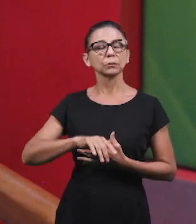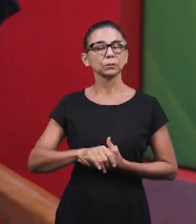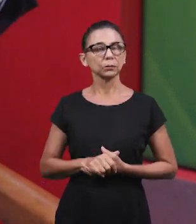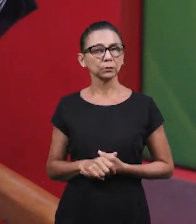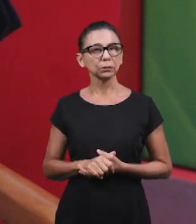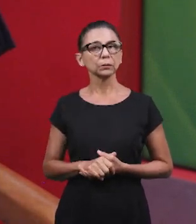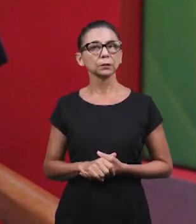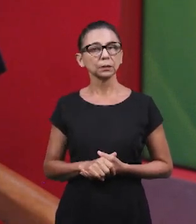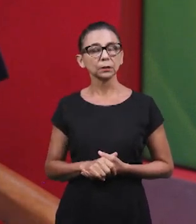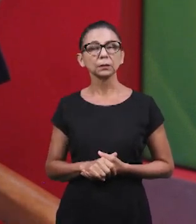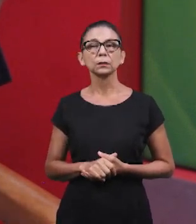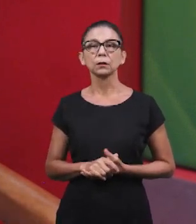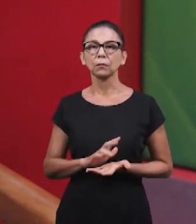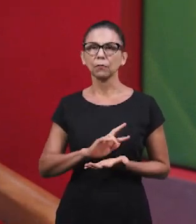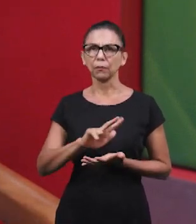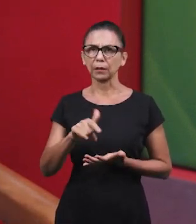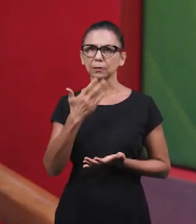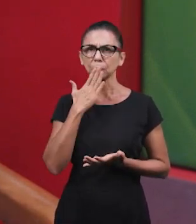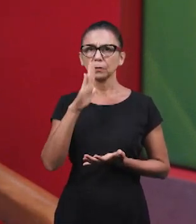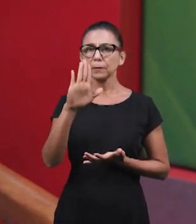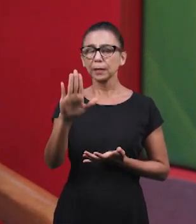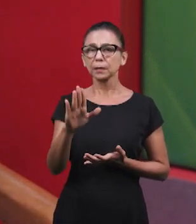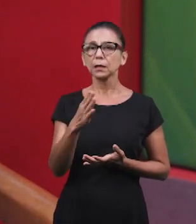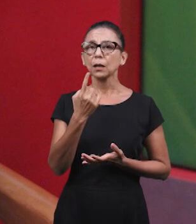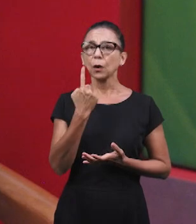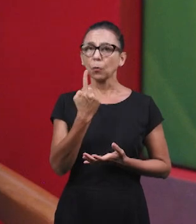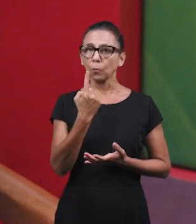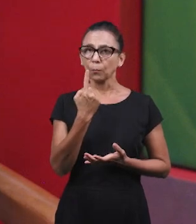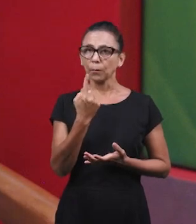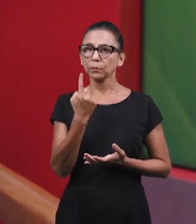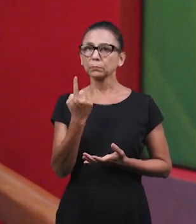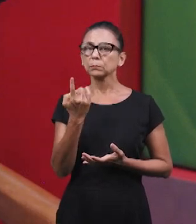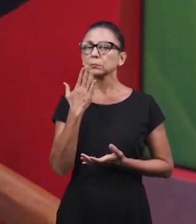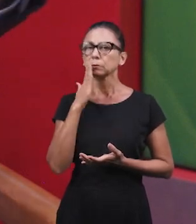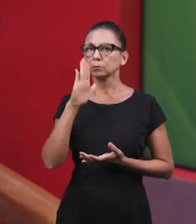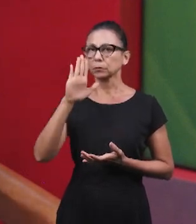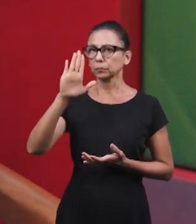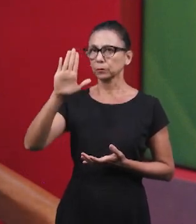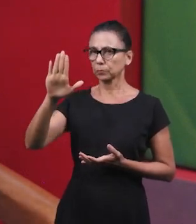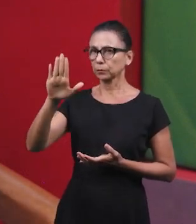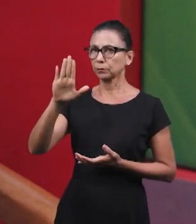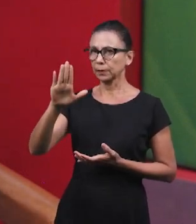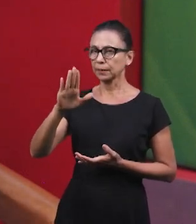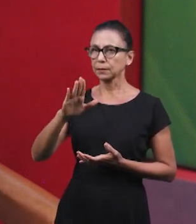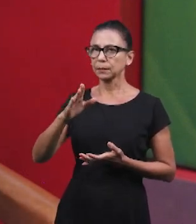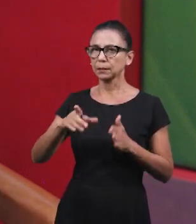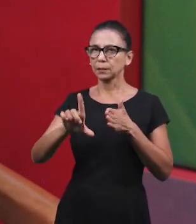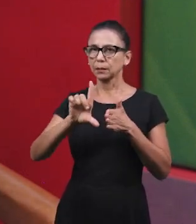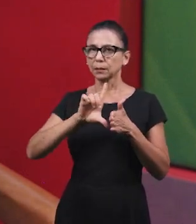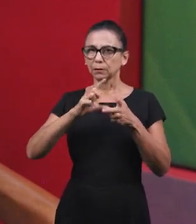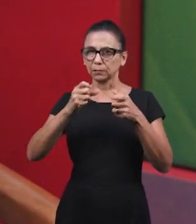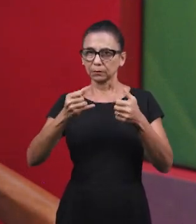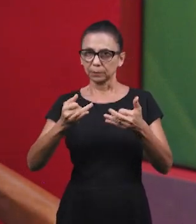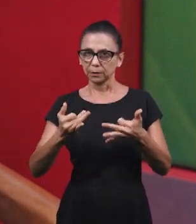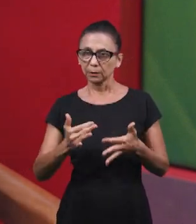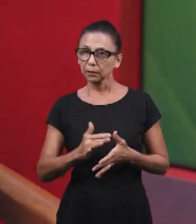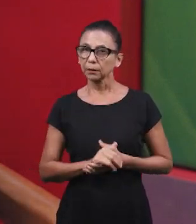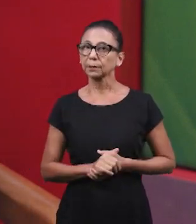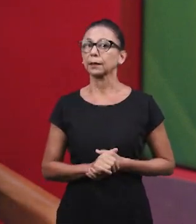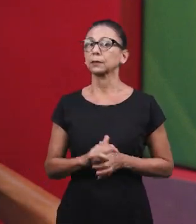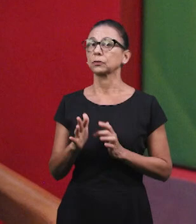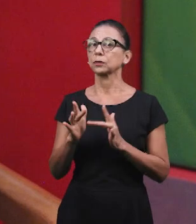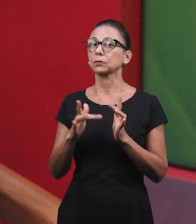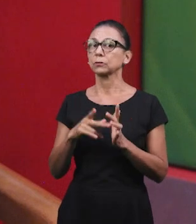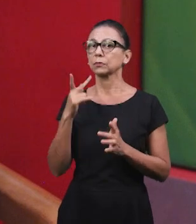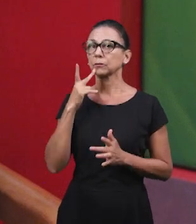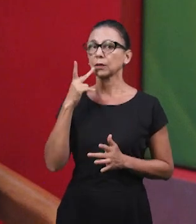de Jésus a été, et nous avons déjà parlé sur ça, porte sur sa venue. Jésus a dit, je vais vers